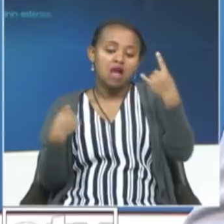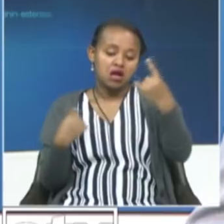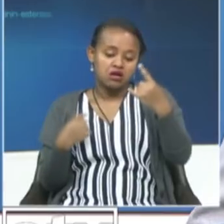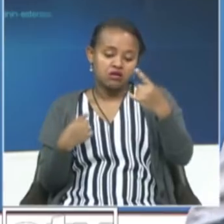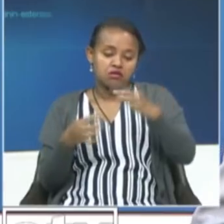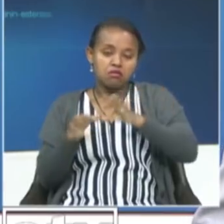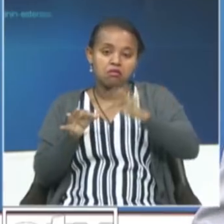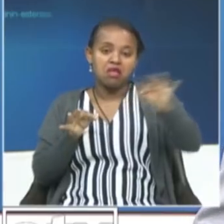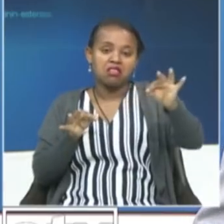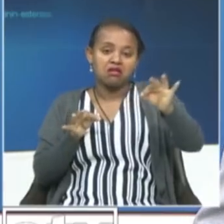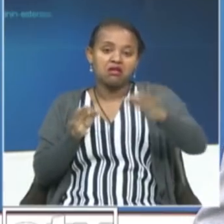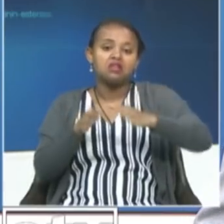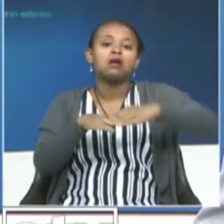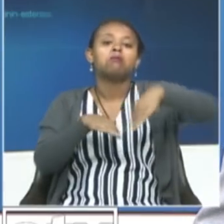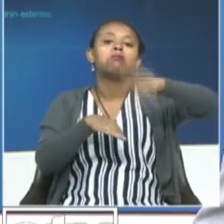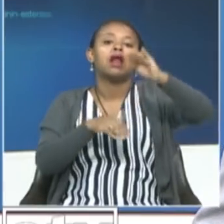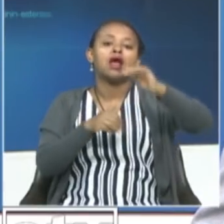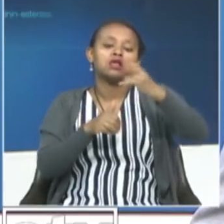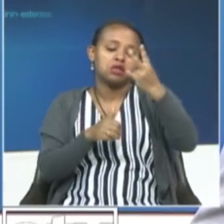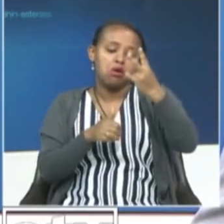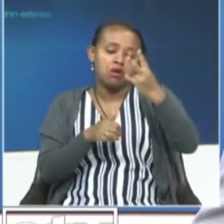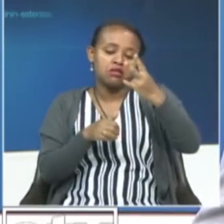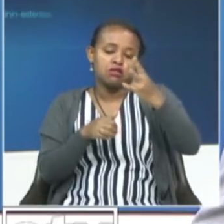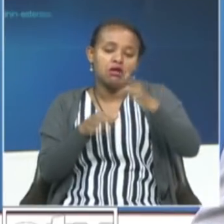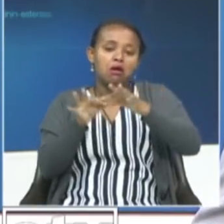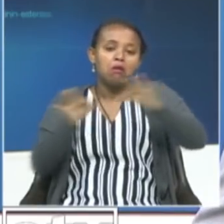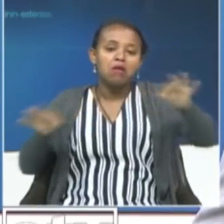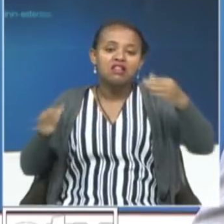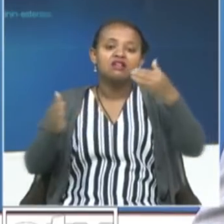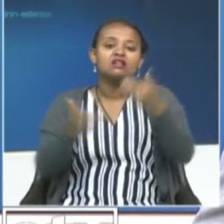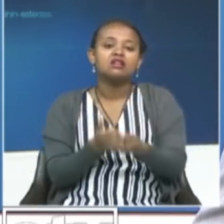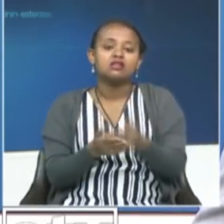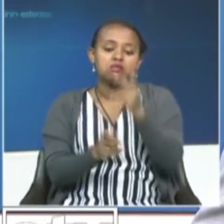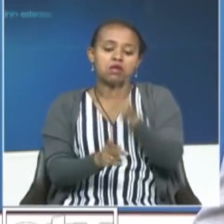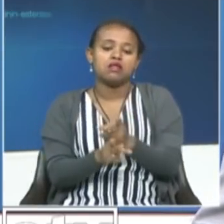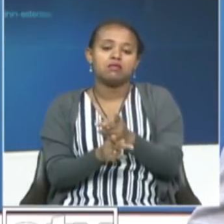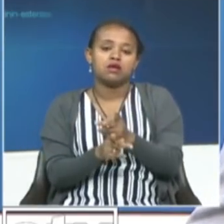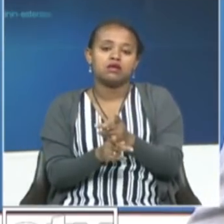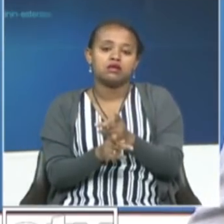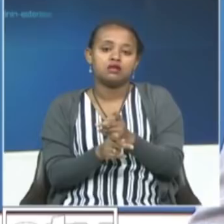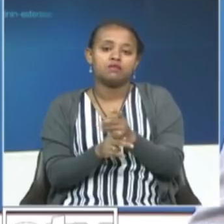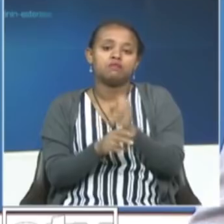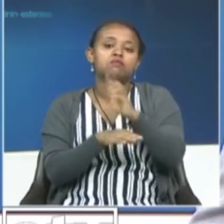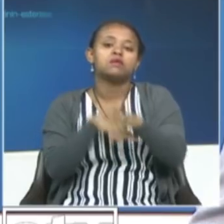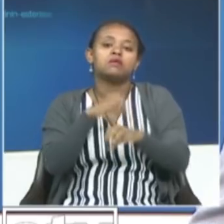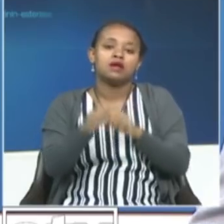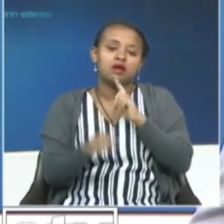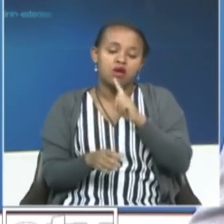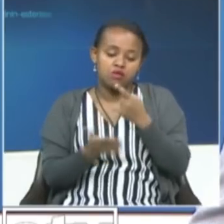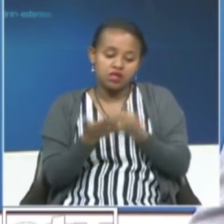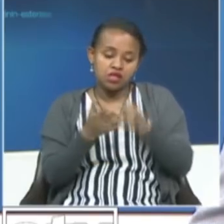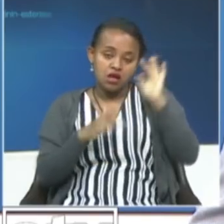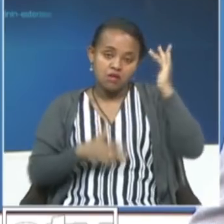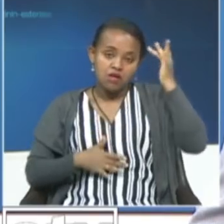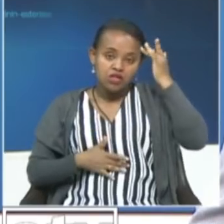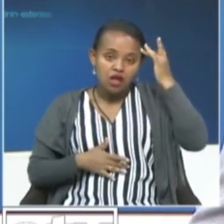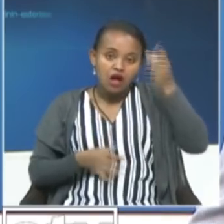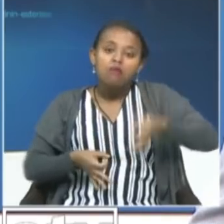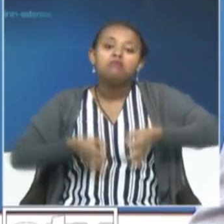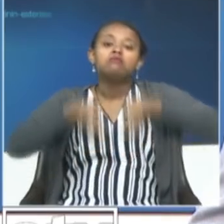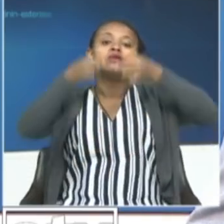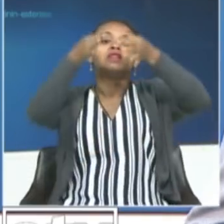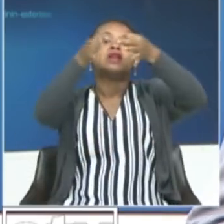እና ከዛ በላይ ርቀት እስከ 2 ሜትር ድረስ ያለውን ርቀት መጠበቅ የሚመከር በዚህ በሽታ ትራንስሚሽን ወይ